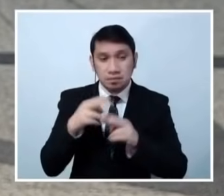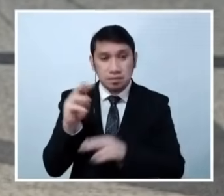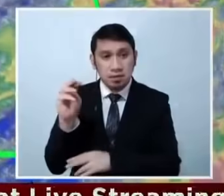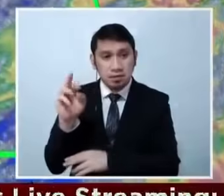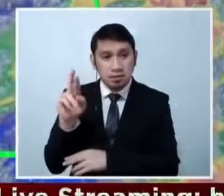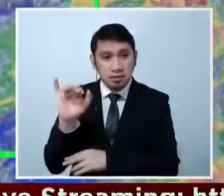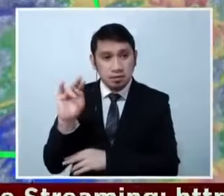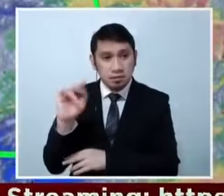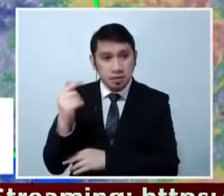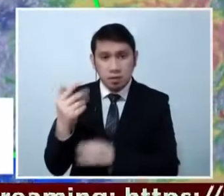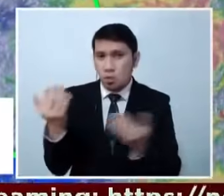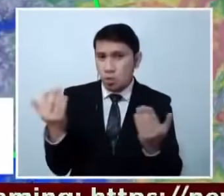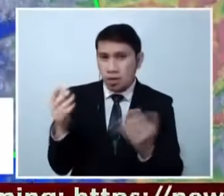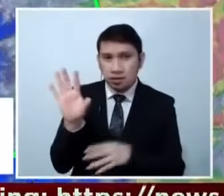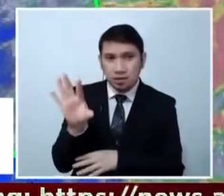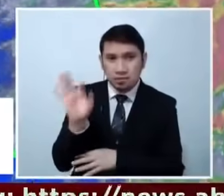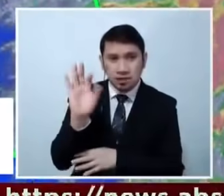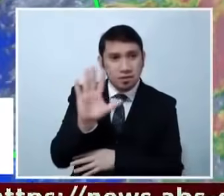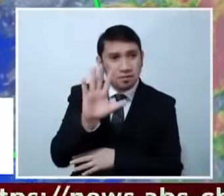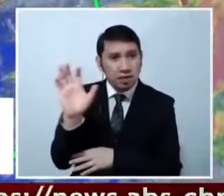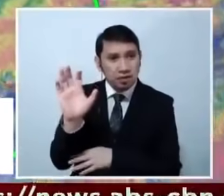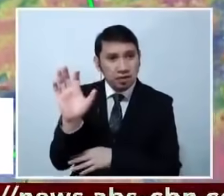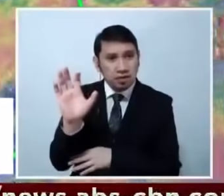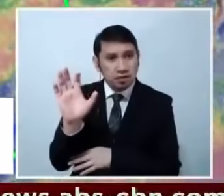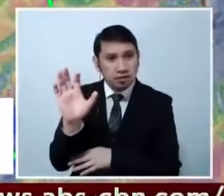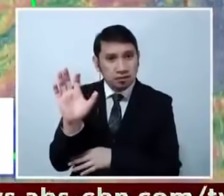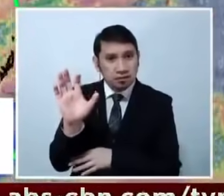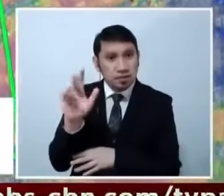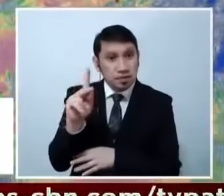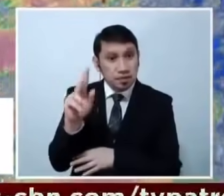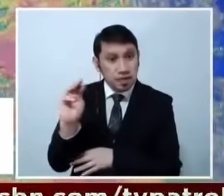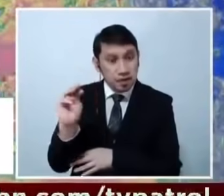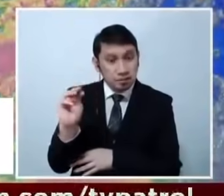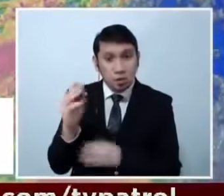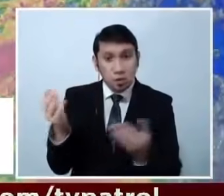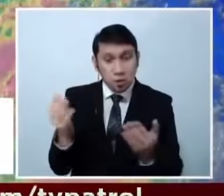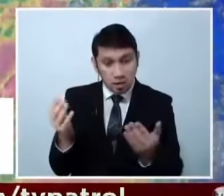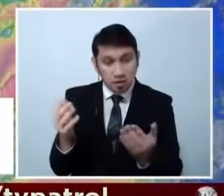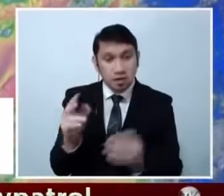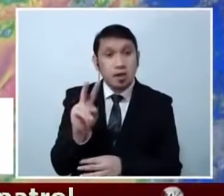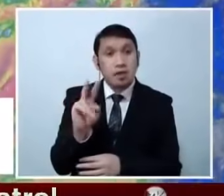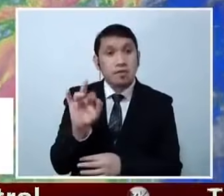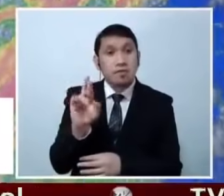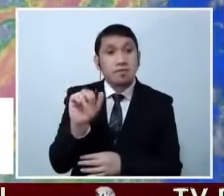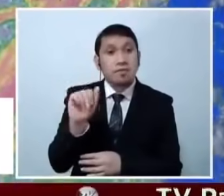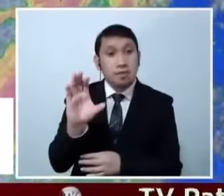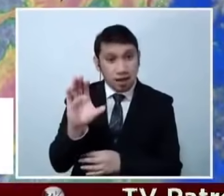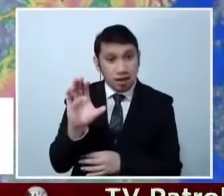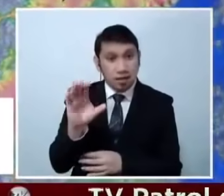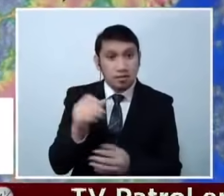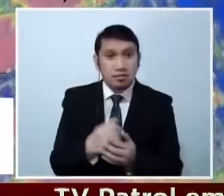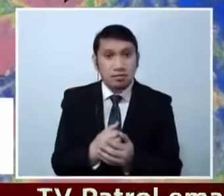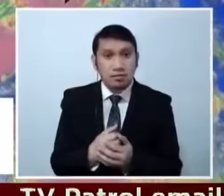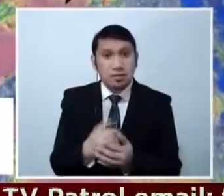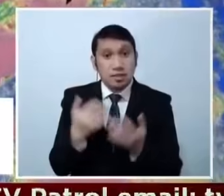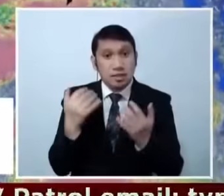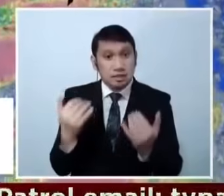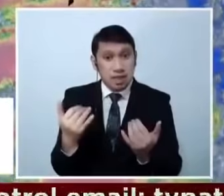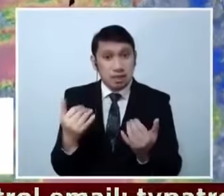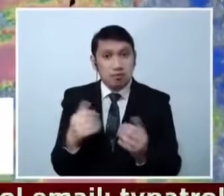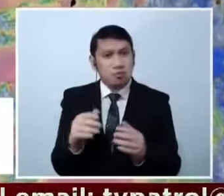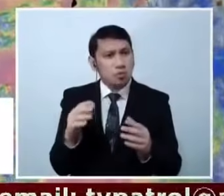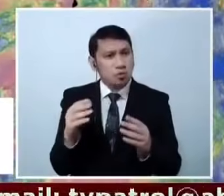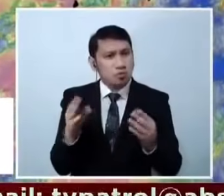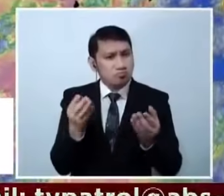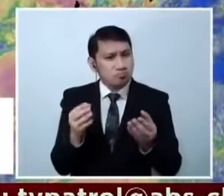itong namataan sa layong 505 kilometers silangan ng Viracatanduanes. Isa itong tropical depression o mahinang